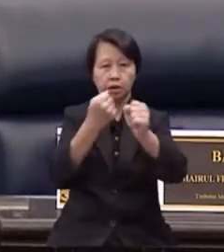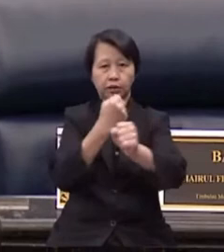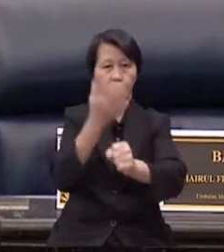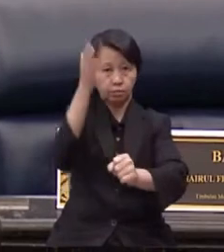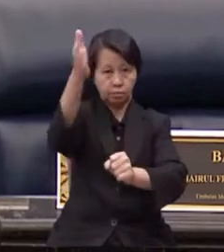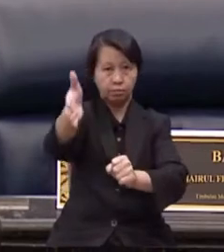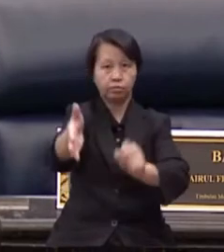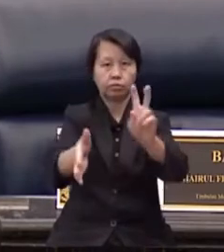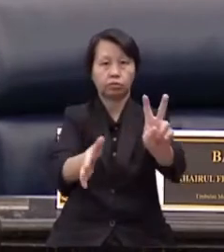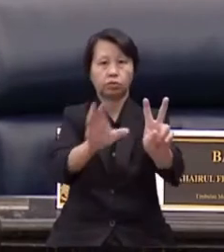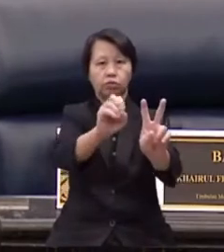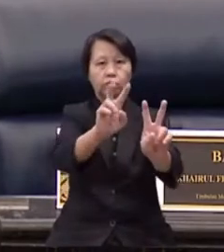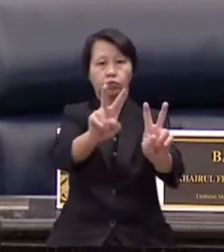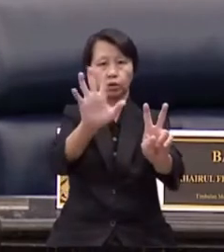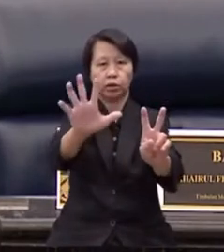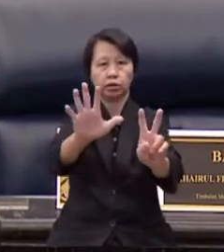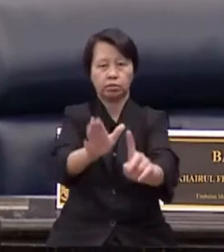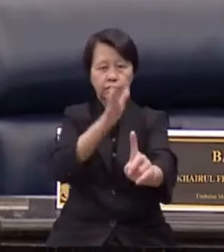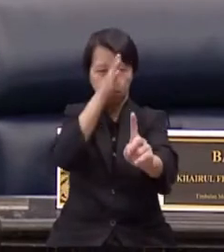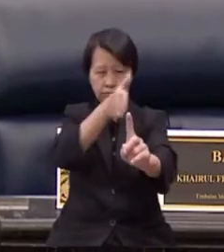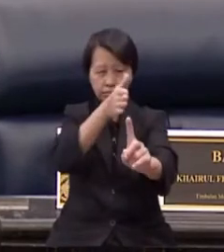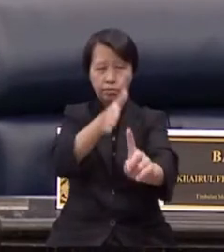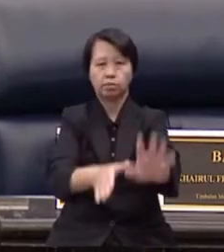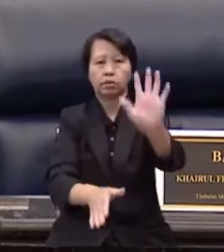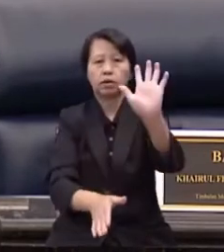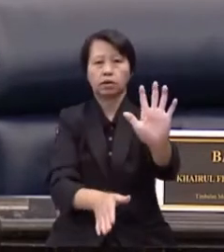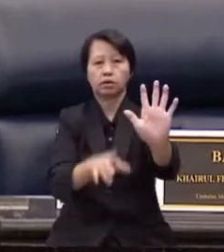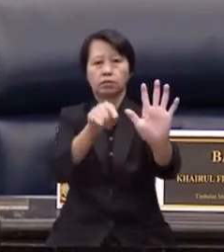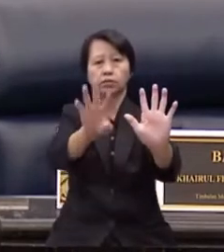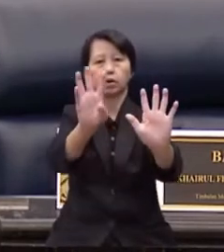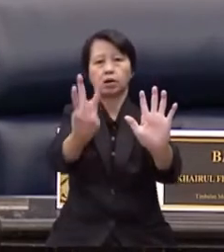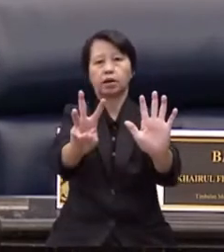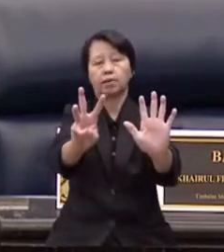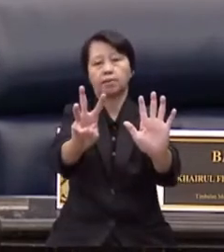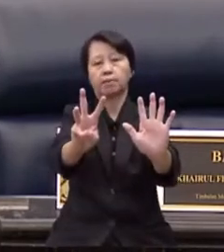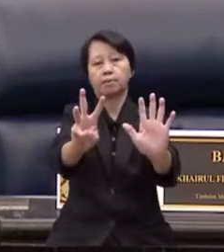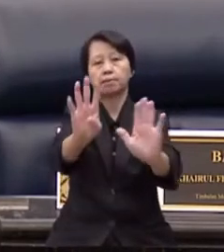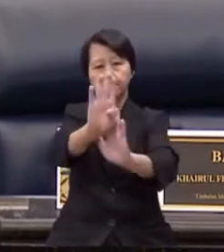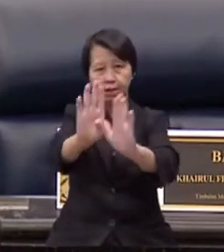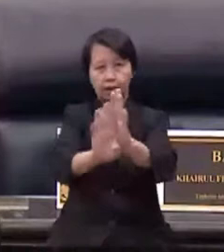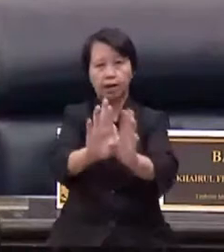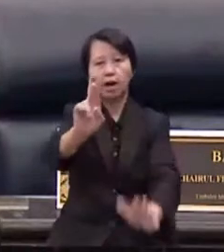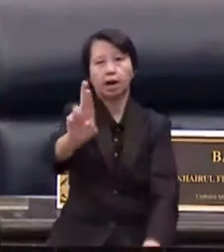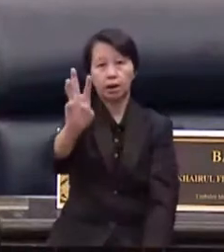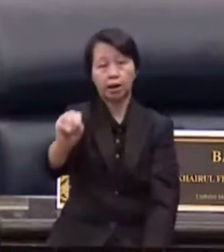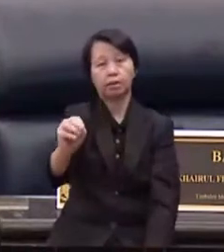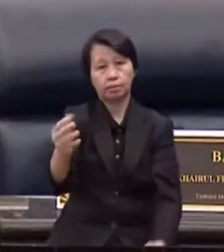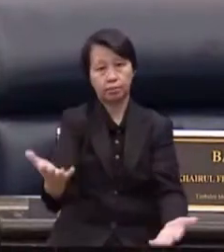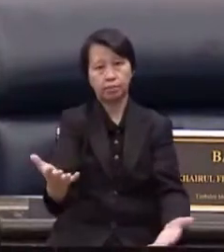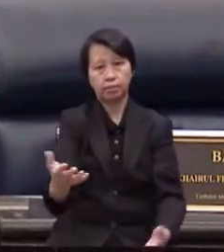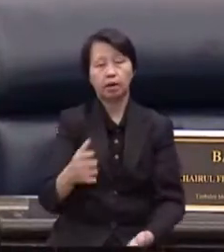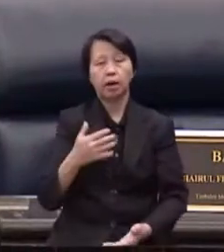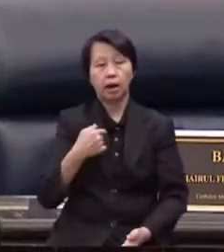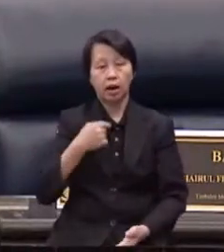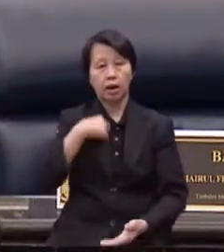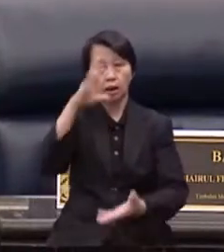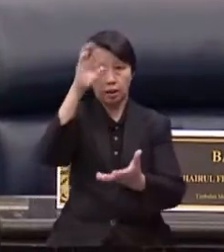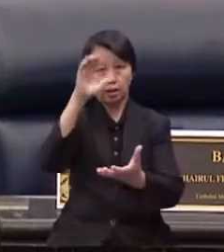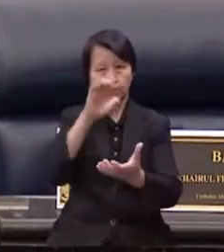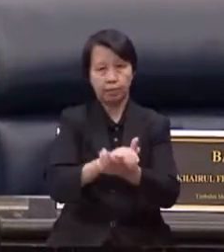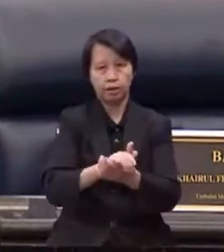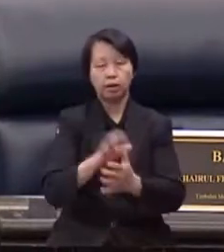tahun 2025 sasaran kita adalah 5 kepulauan enam billion Ringgit jadi saya percaya